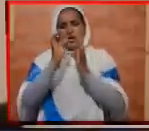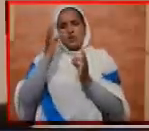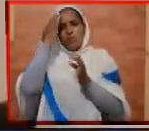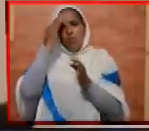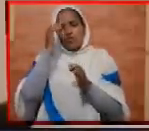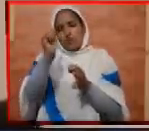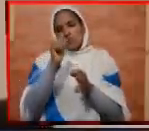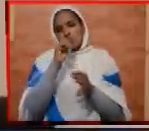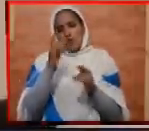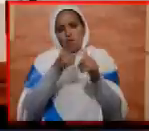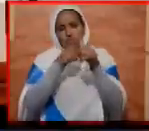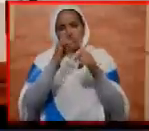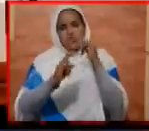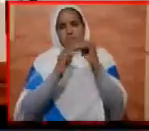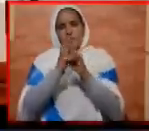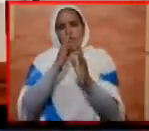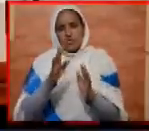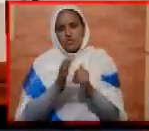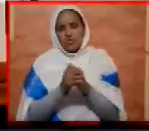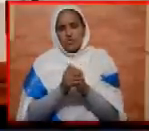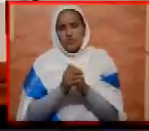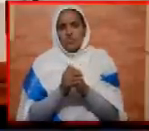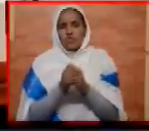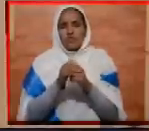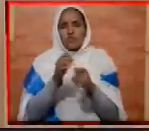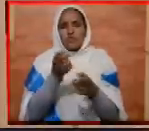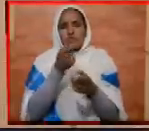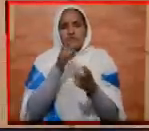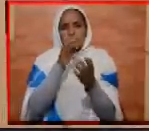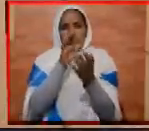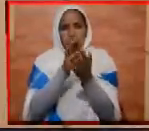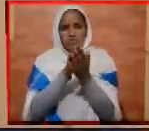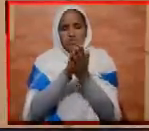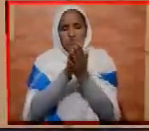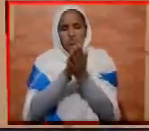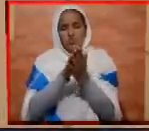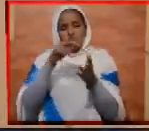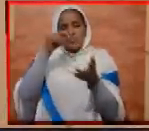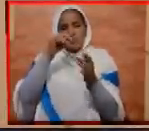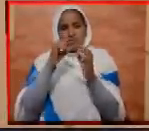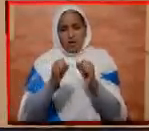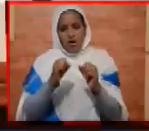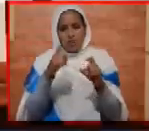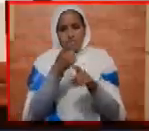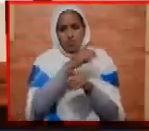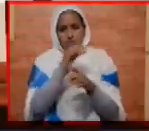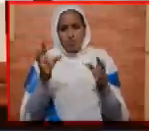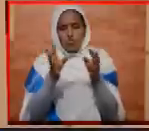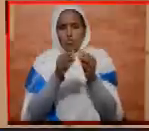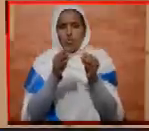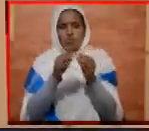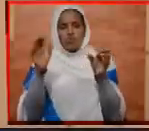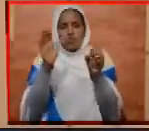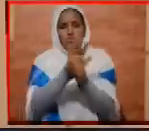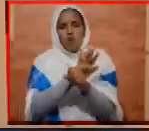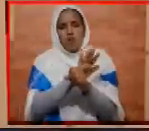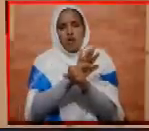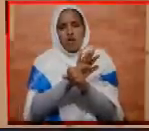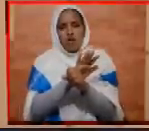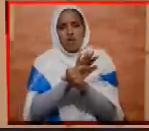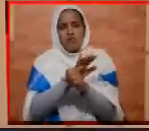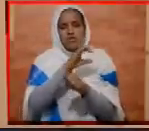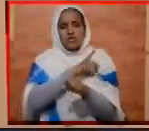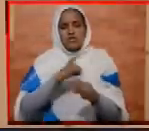ማለት ታሪክን ማወቅ ነው ራሱ። ይህም አንዱ ዘመናዊነት። የከተማ አብነት ትምህርት ቤቶች እንዲጠናከሩና